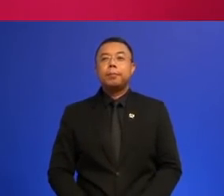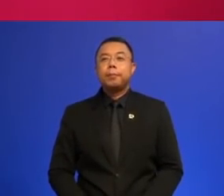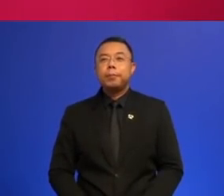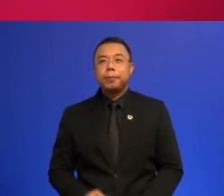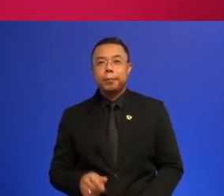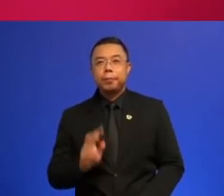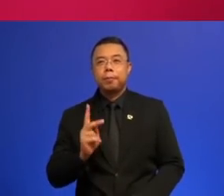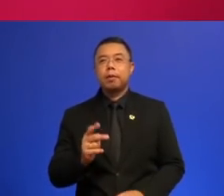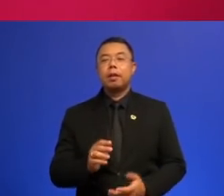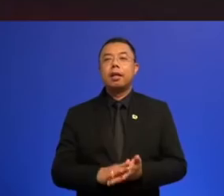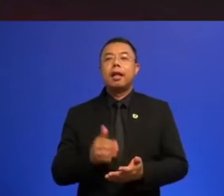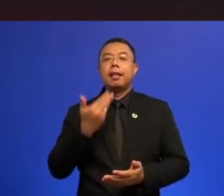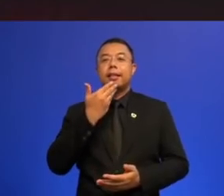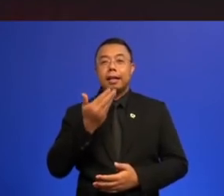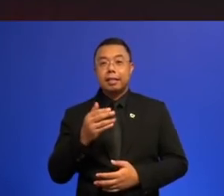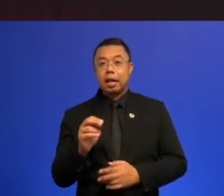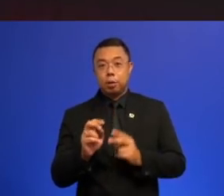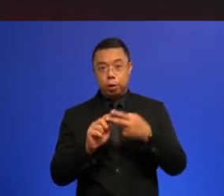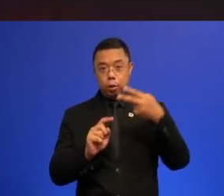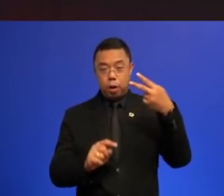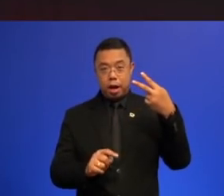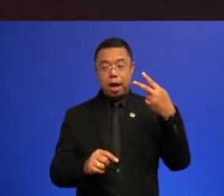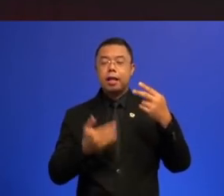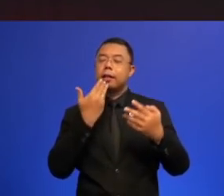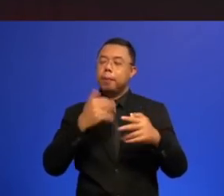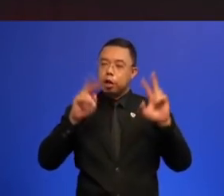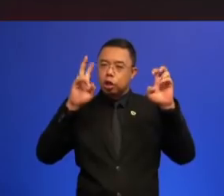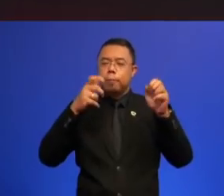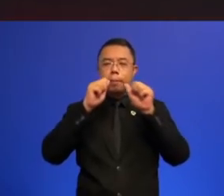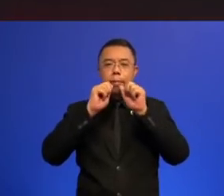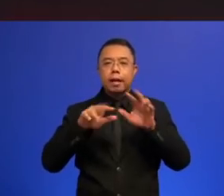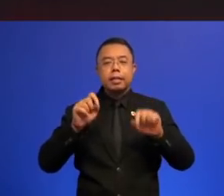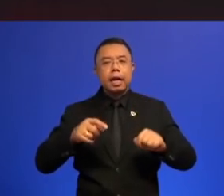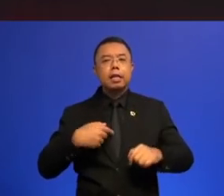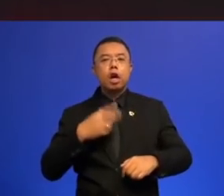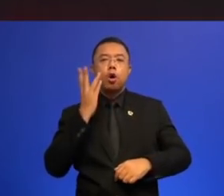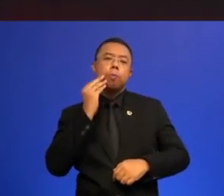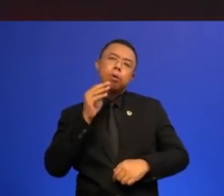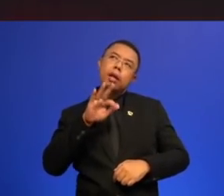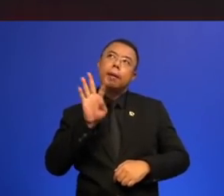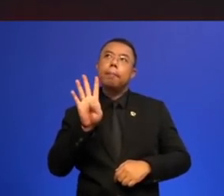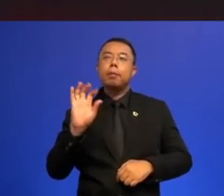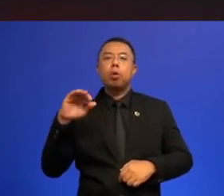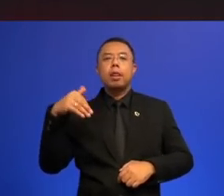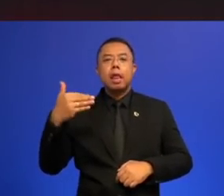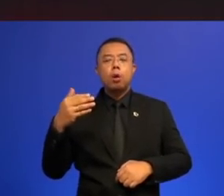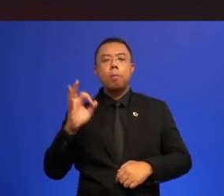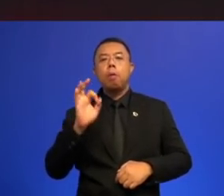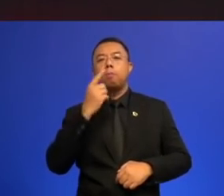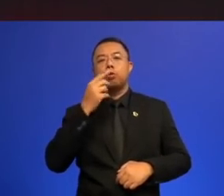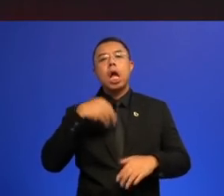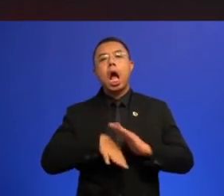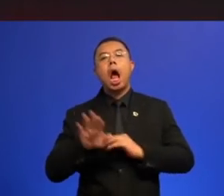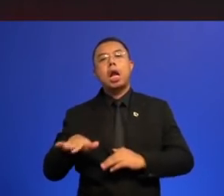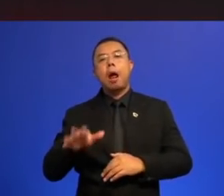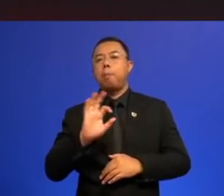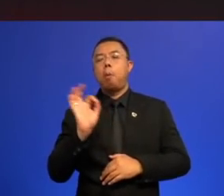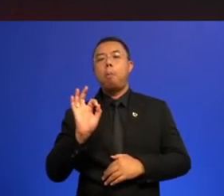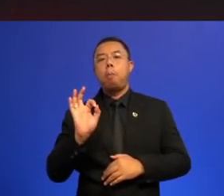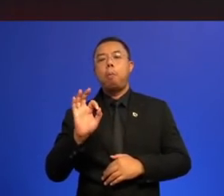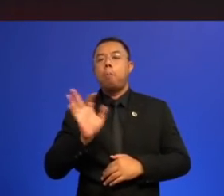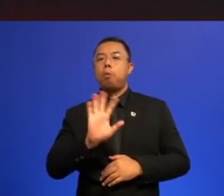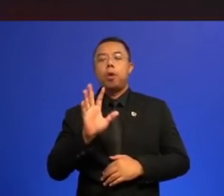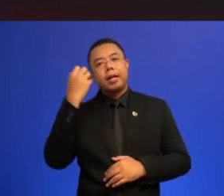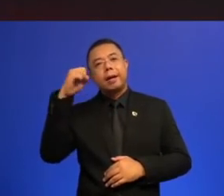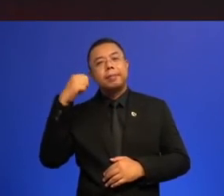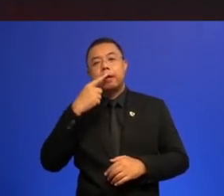Oke, berikutnya. Shalom Pak Eras, terima kasih untuk topik yang sangat memberkati ini. Saat ini saya berusia hampir 40 tahun dan belum memiliki anak. Bukan dikarenakan